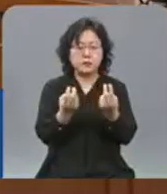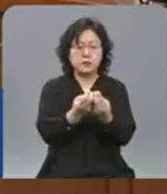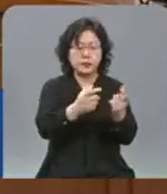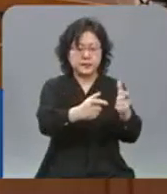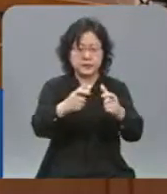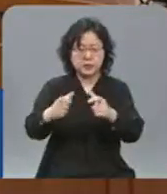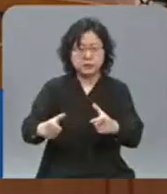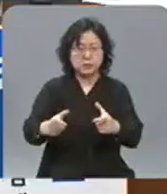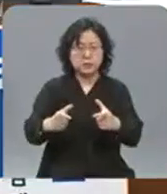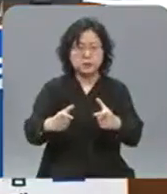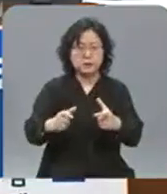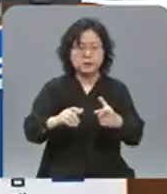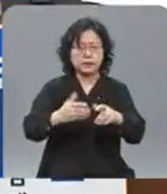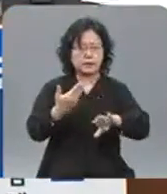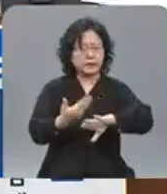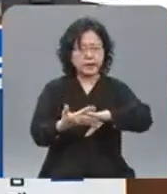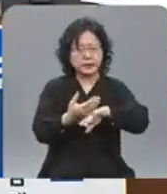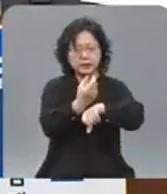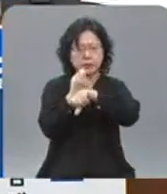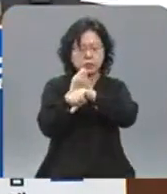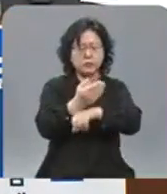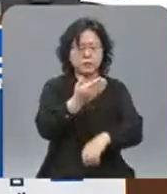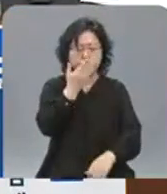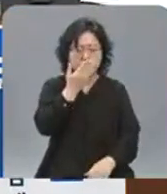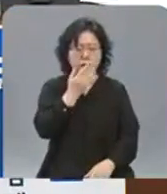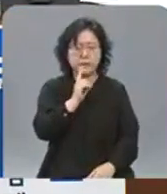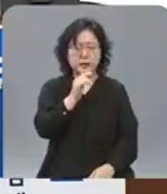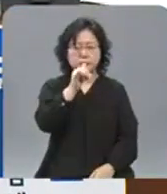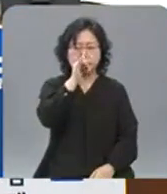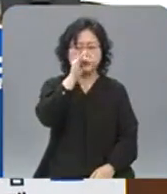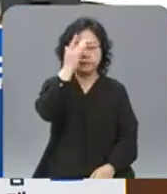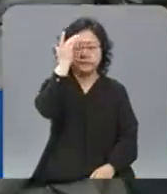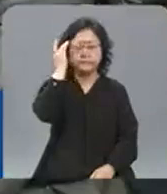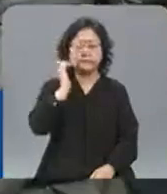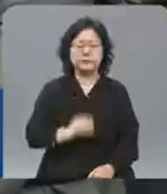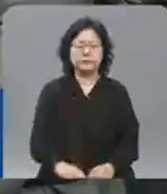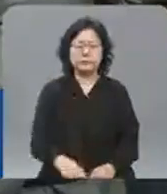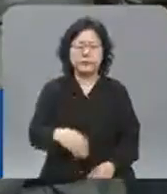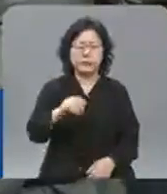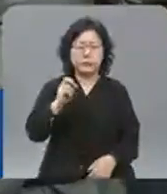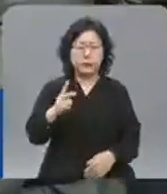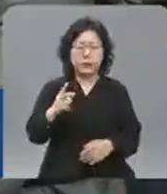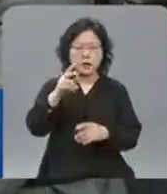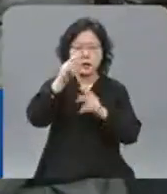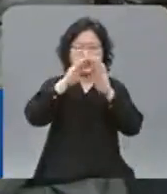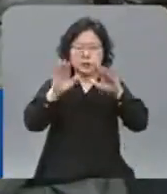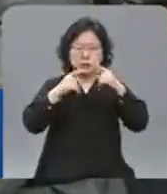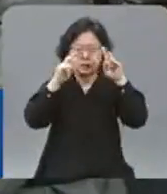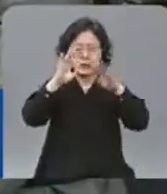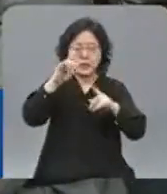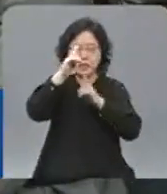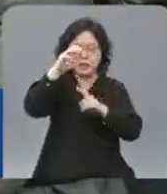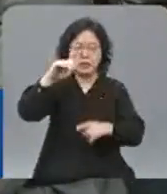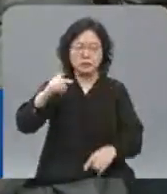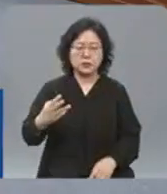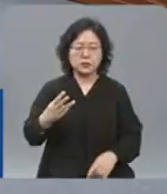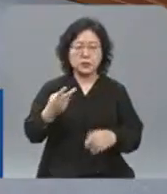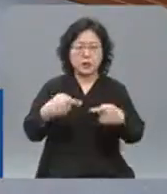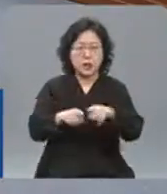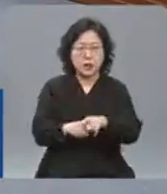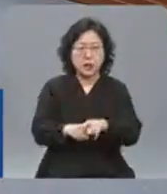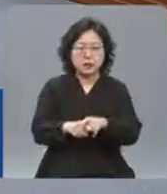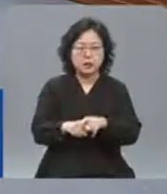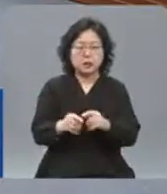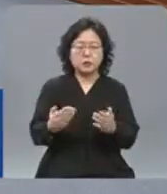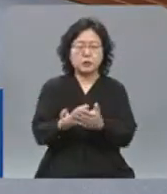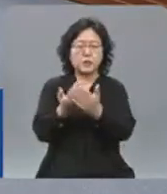지역 여건에 따라 차별화된 연구가 가능하도록 해야 한다고 주장했습니다. 반면 전남대 이영철 교수는 상생과